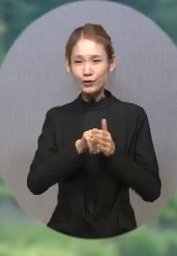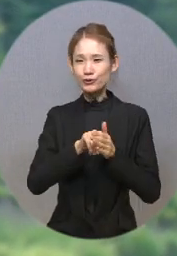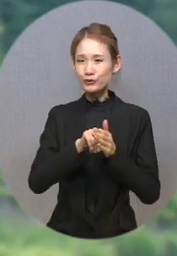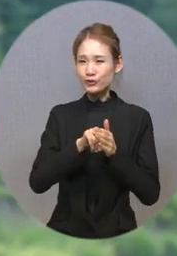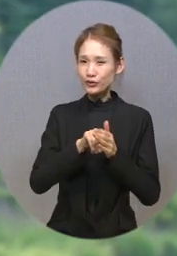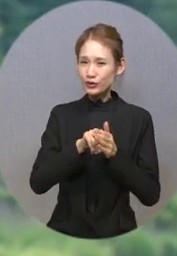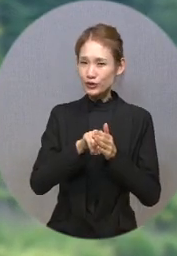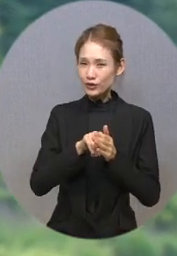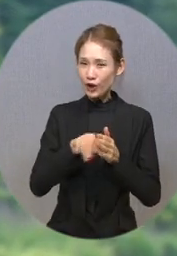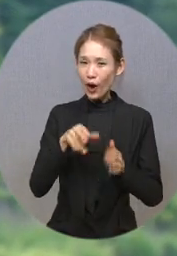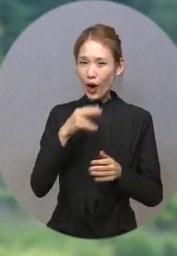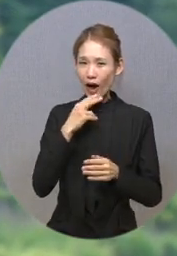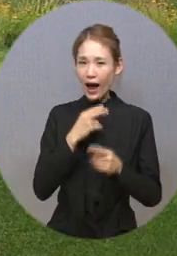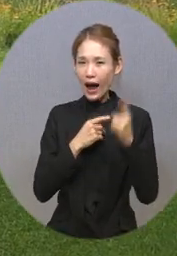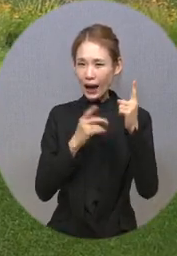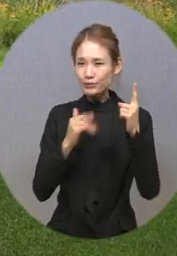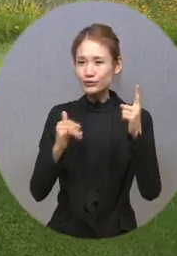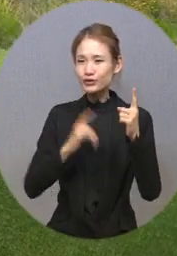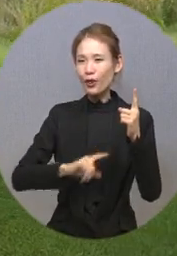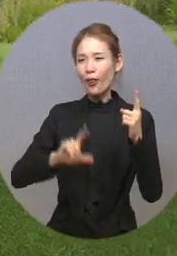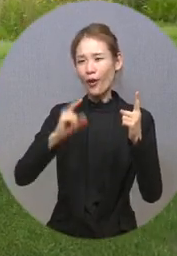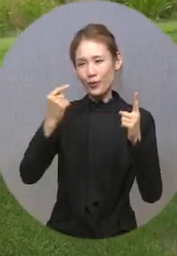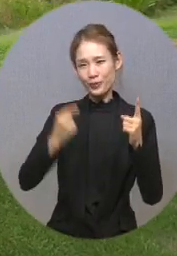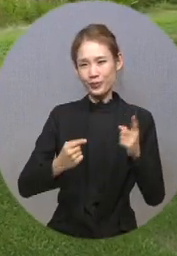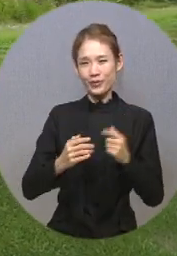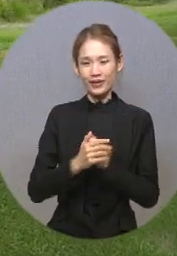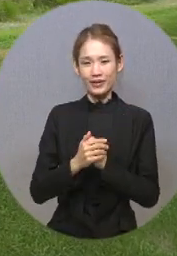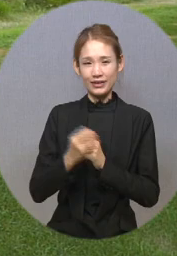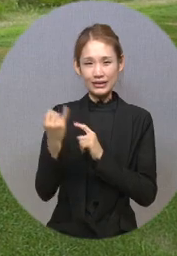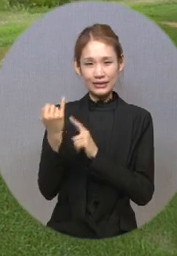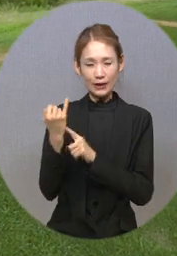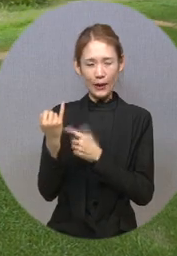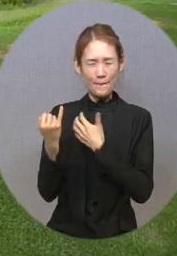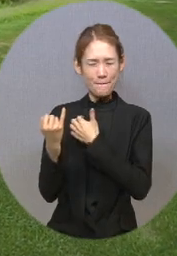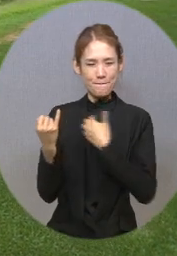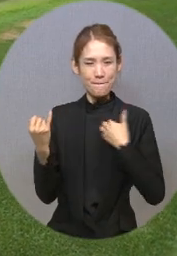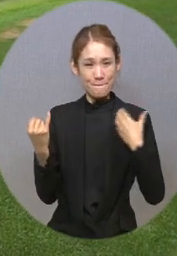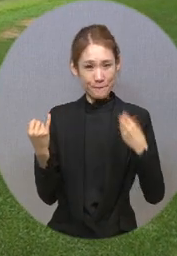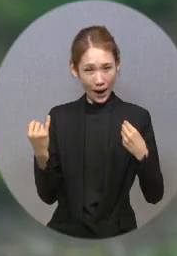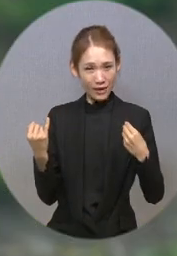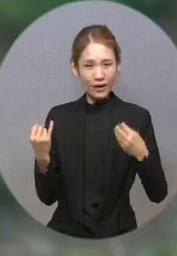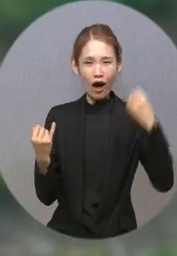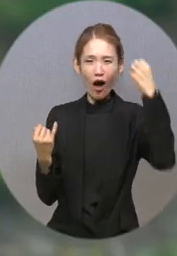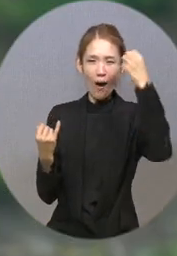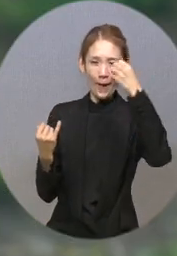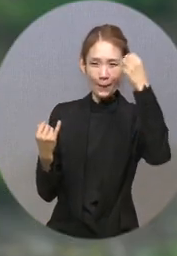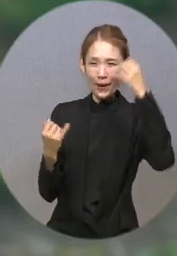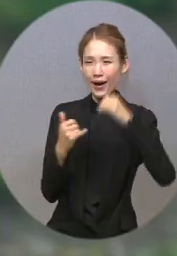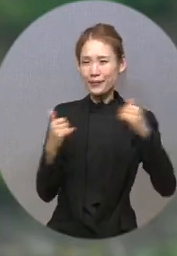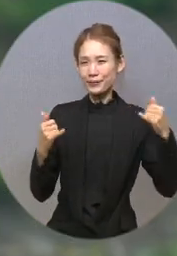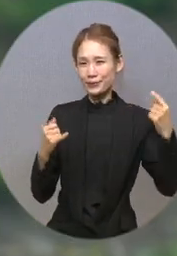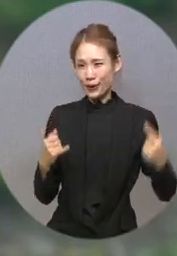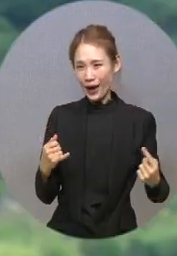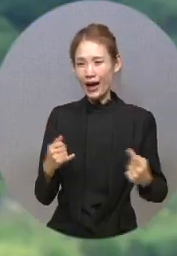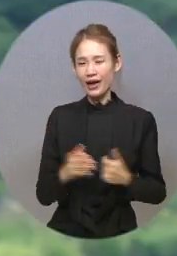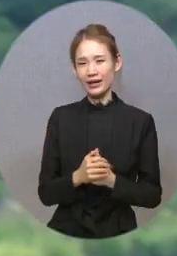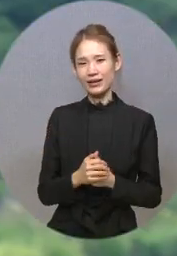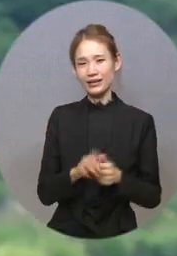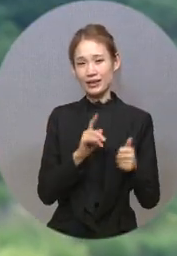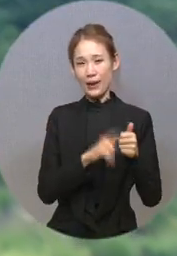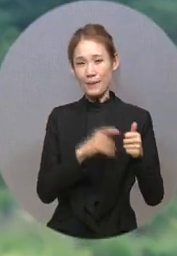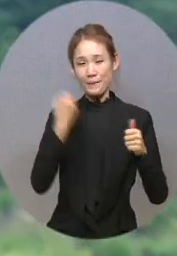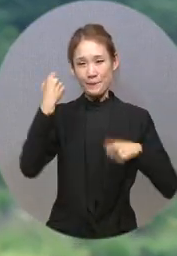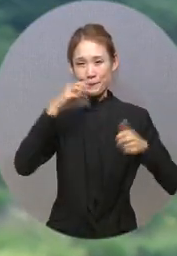숨은 고수분이 한 분 더 오셨습니다. 은수만으로도 벅찬데 어마어마시한 분이 또 오셨는데 그분은 배우